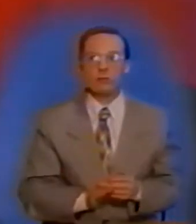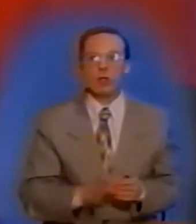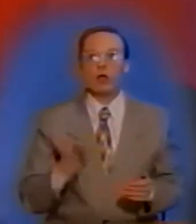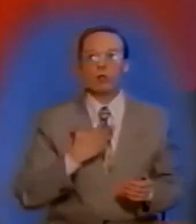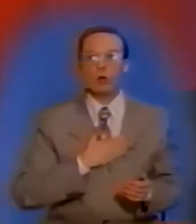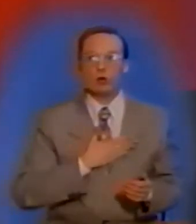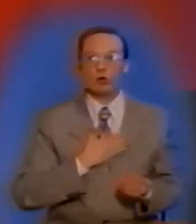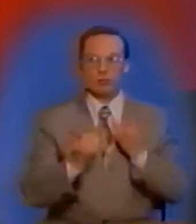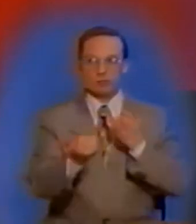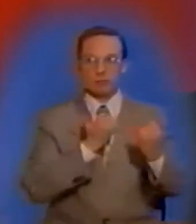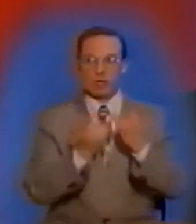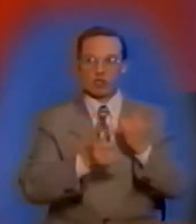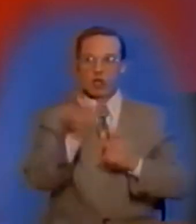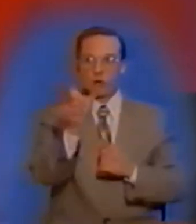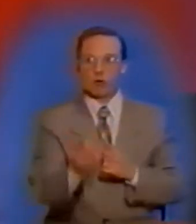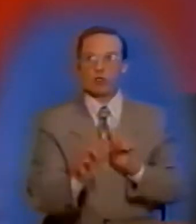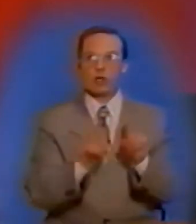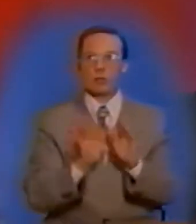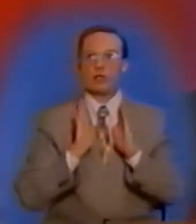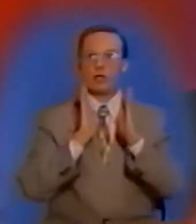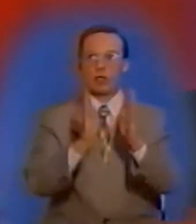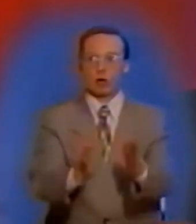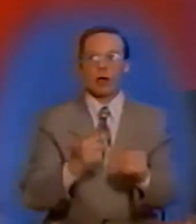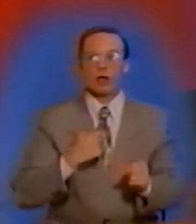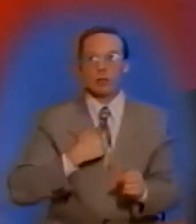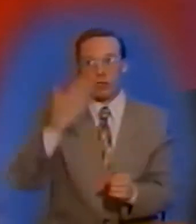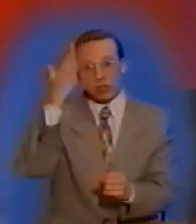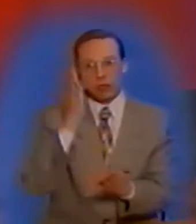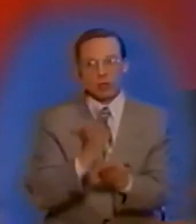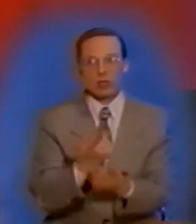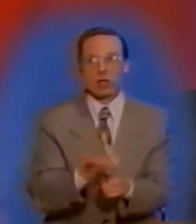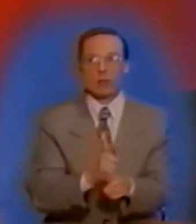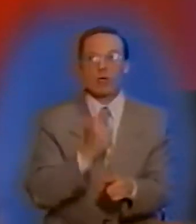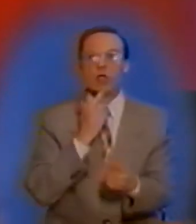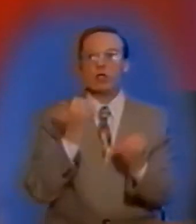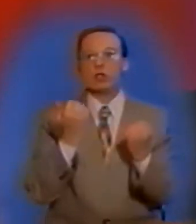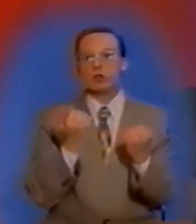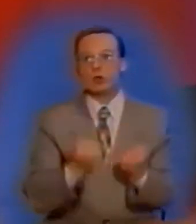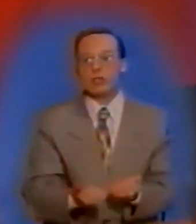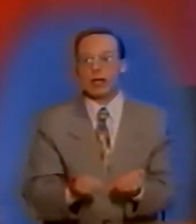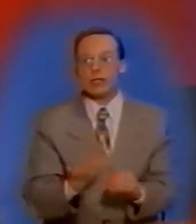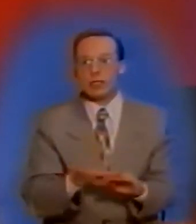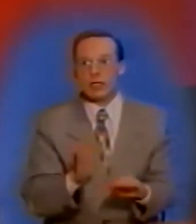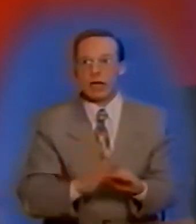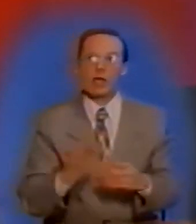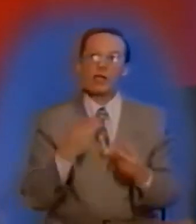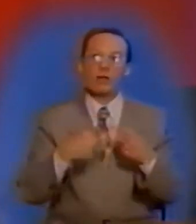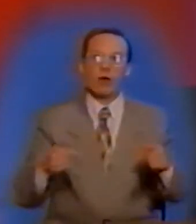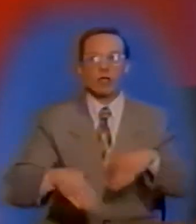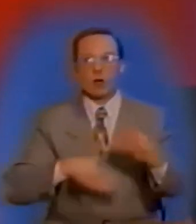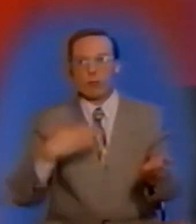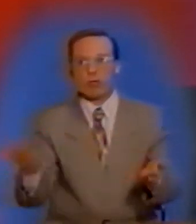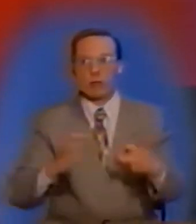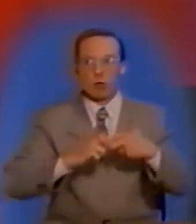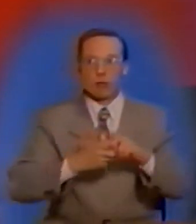mūsų pašnekovui, taip tiesiogiai. Bet aš galvoju, kad tai yra labai sudėtinga įvairia pusė problema. Manau, kad yra